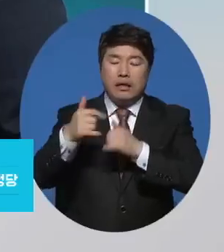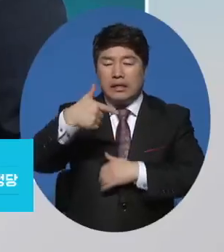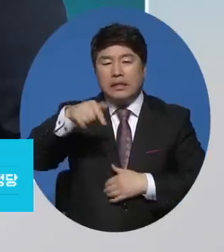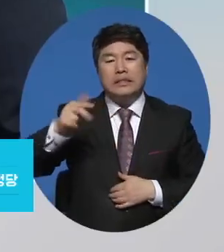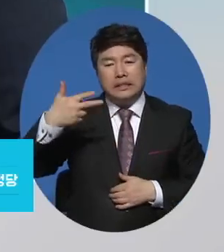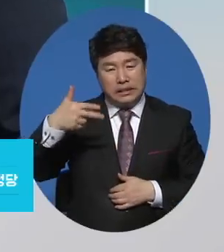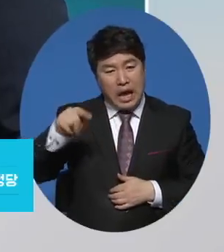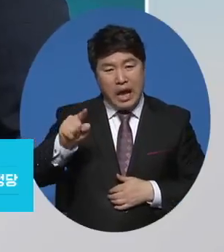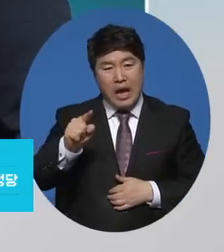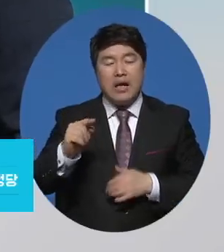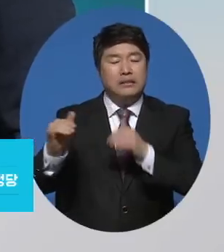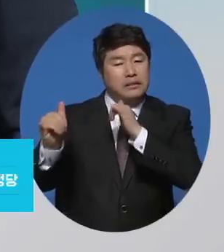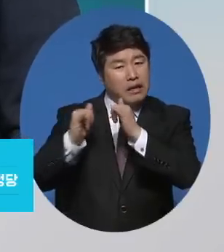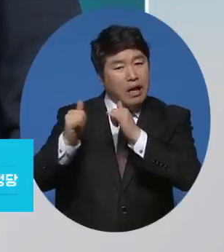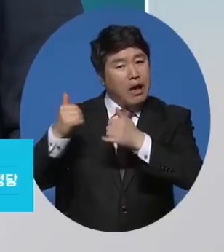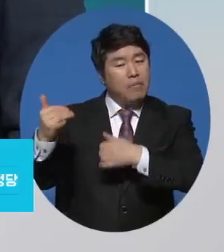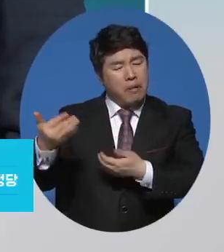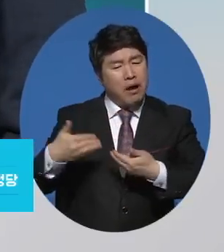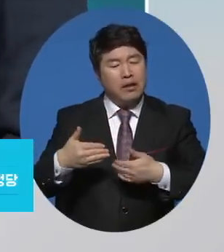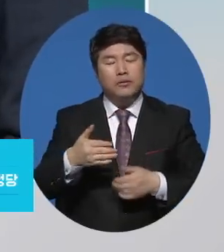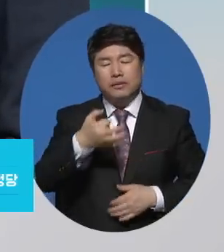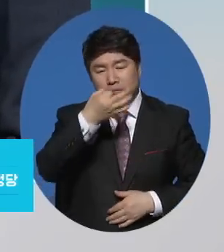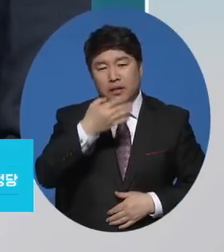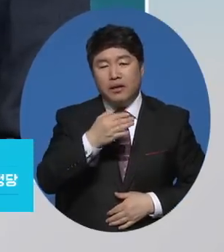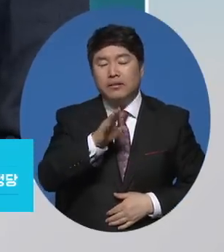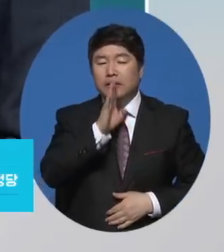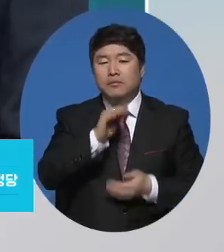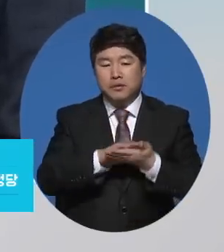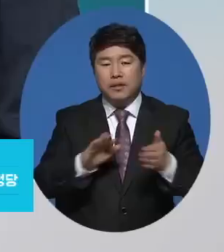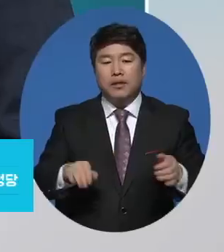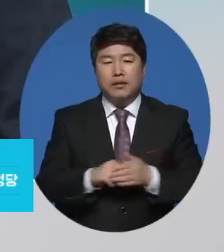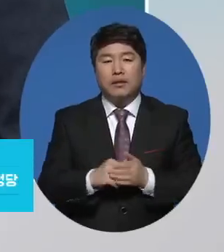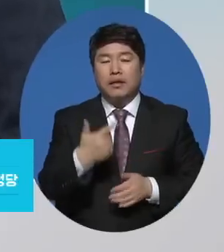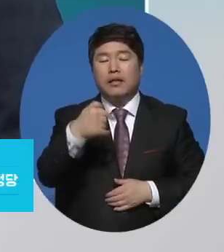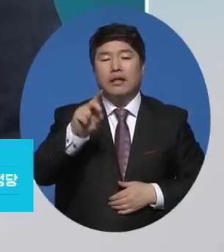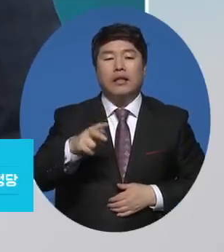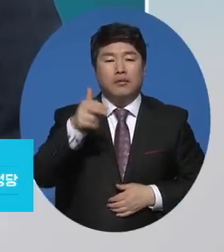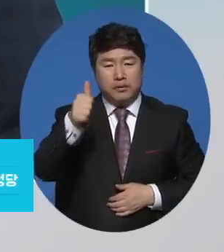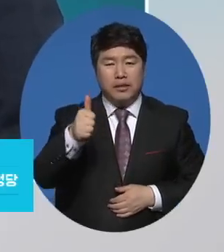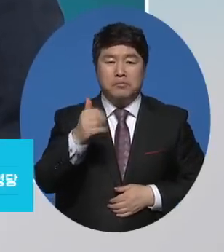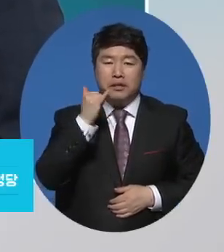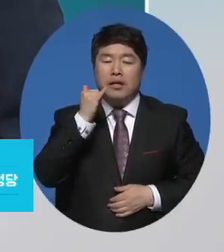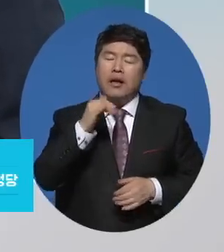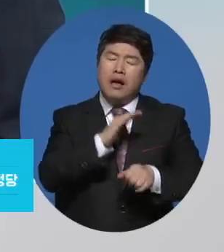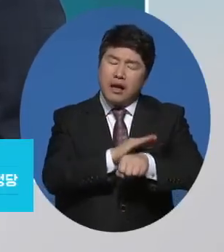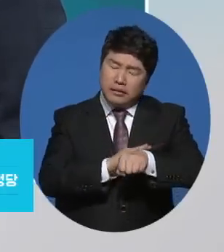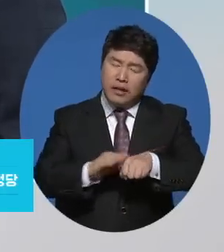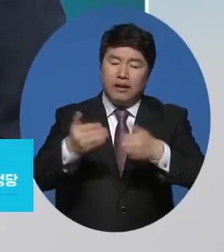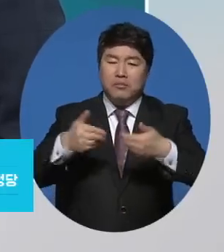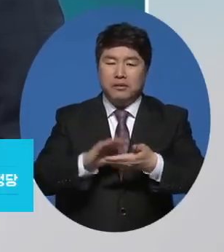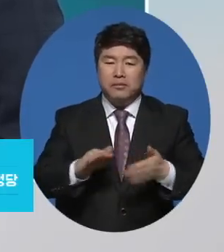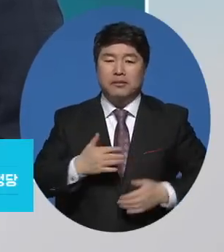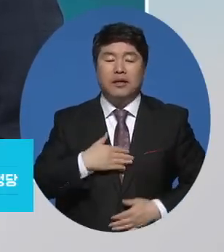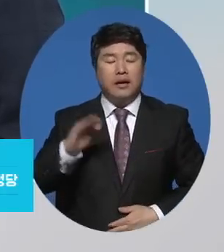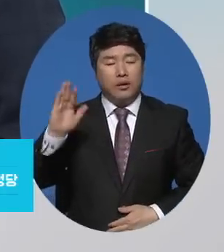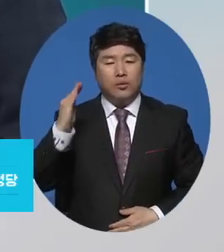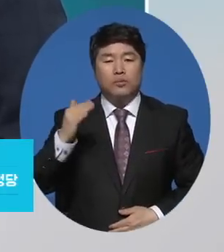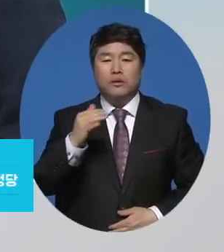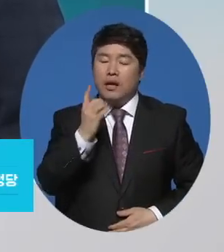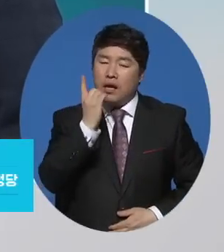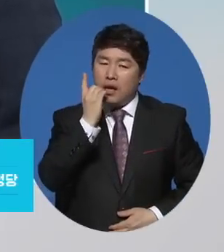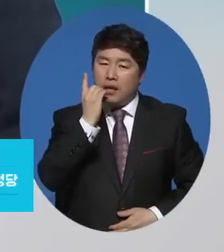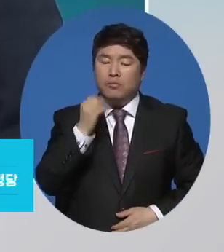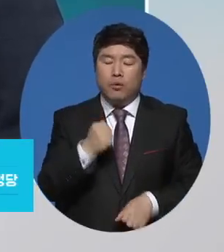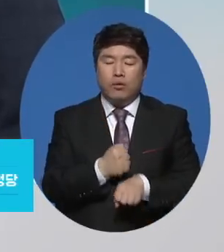사실이에요 예 그래서 뭐 뭐 더 우리 남녀 사람이 전화는 더 잘 받도록 하겠습니다 제가 요즘 전화 핸드폰을